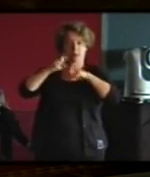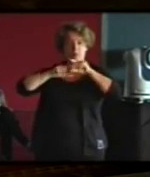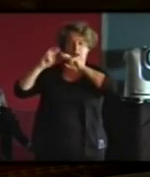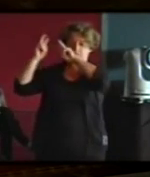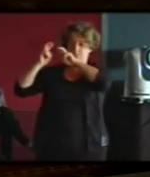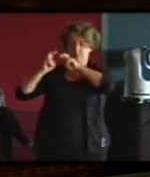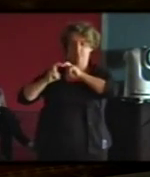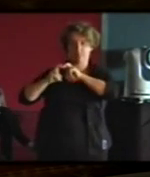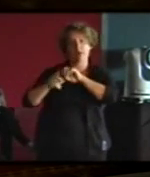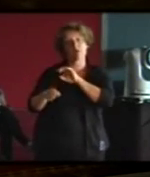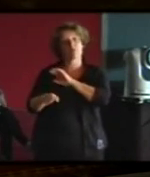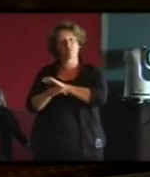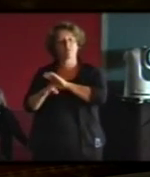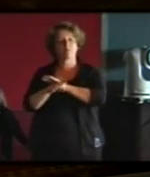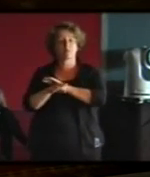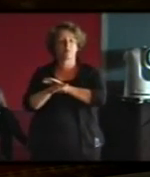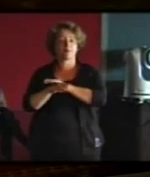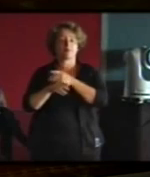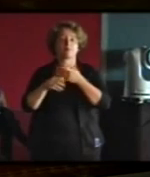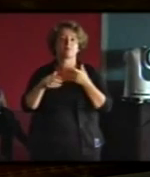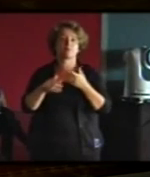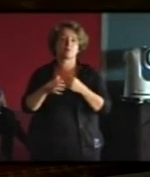était à